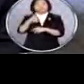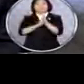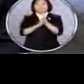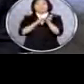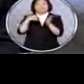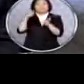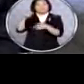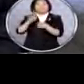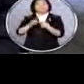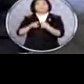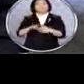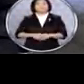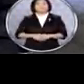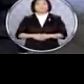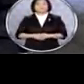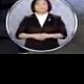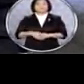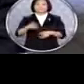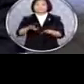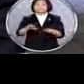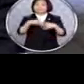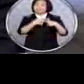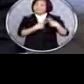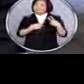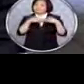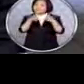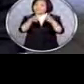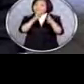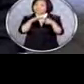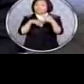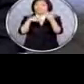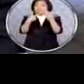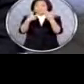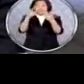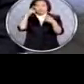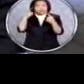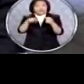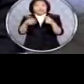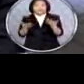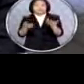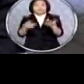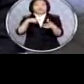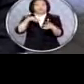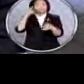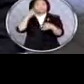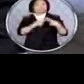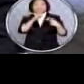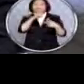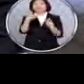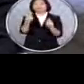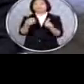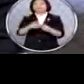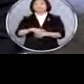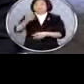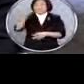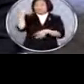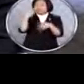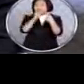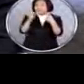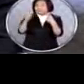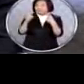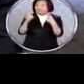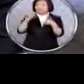正确的看法。其次，蔡主席否定有九二共识，可是在2000年的时候，陈水扁